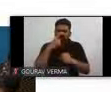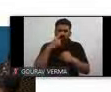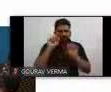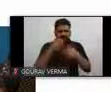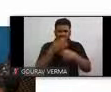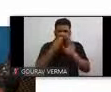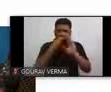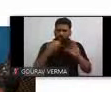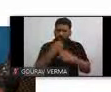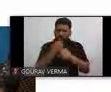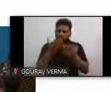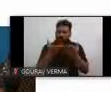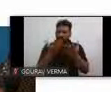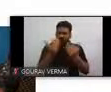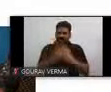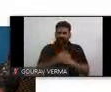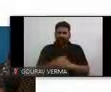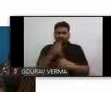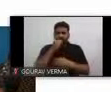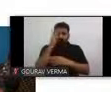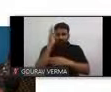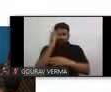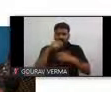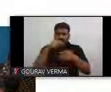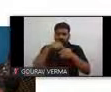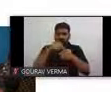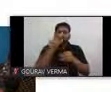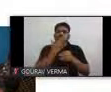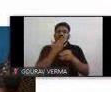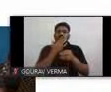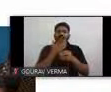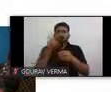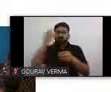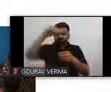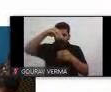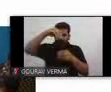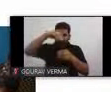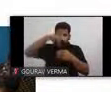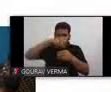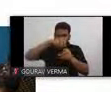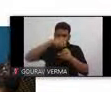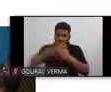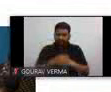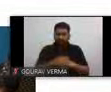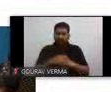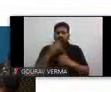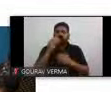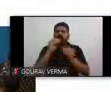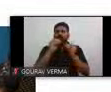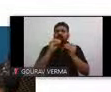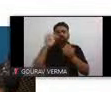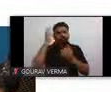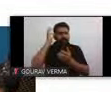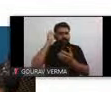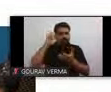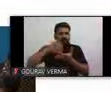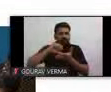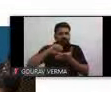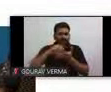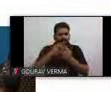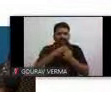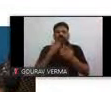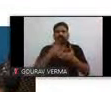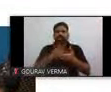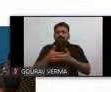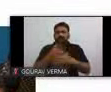home. Bottle के अंदर आप color डाल सकते हैं. Usually oil, जो नारियल का तेल है या baby oil